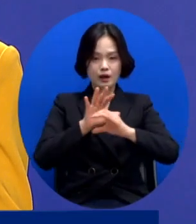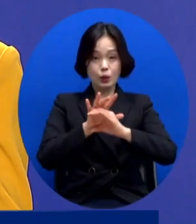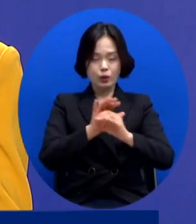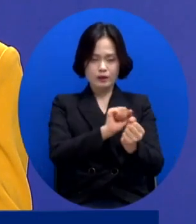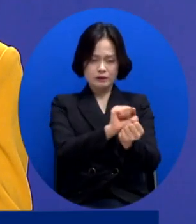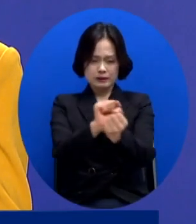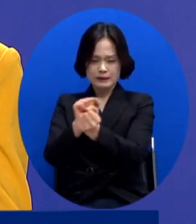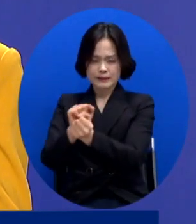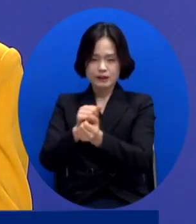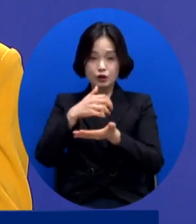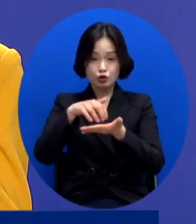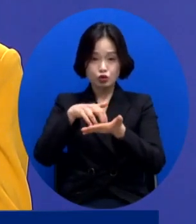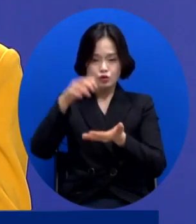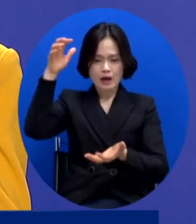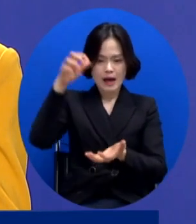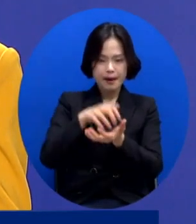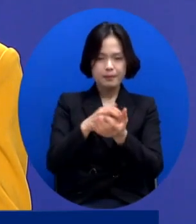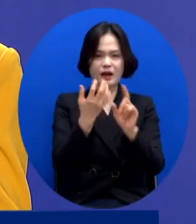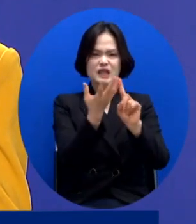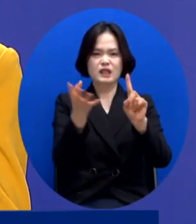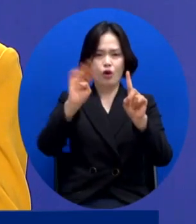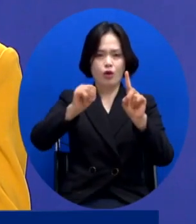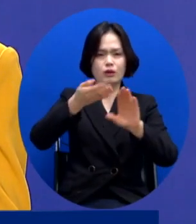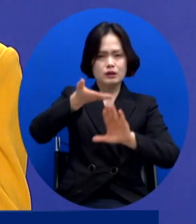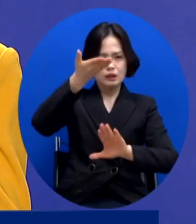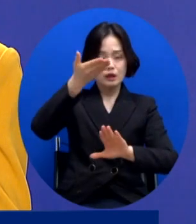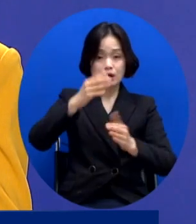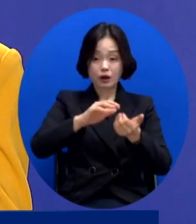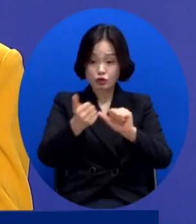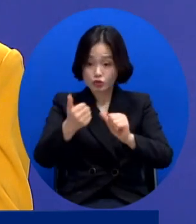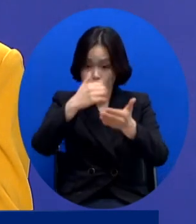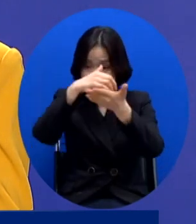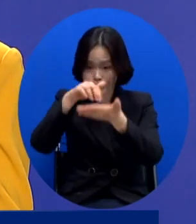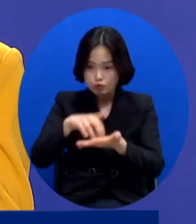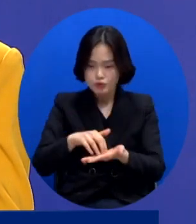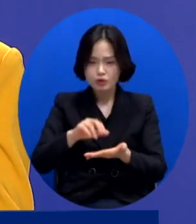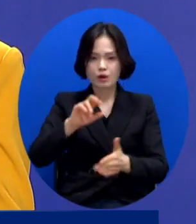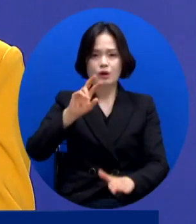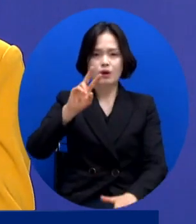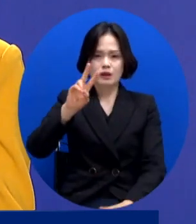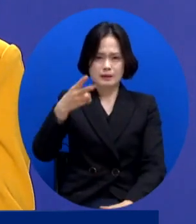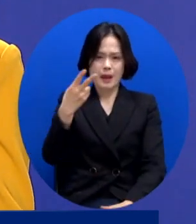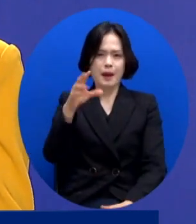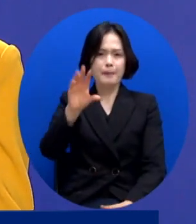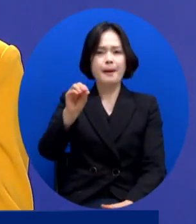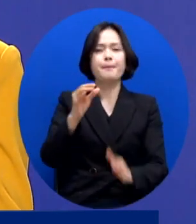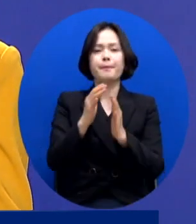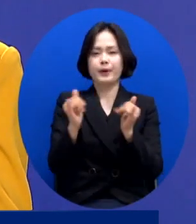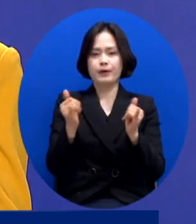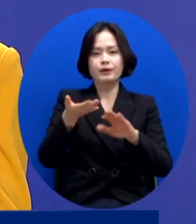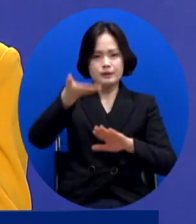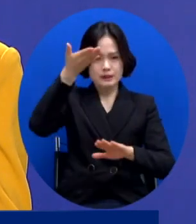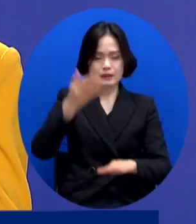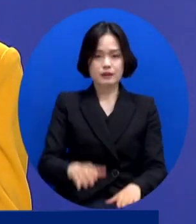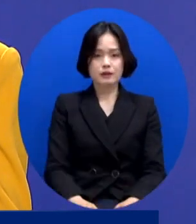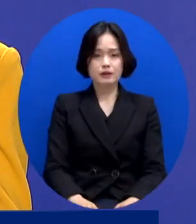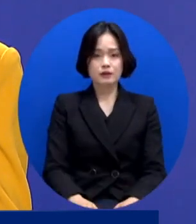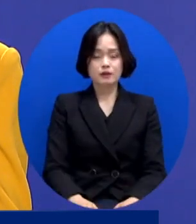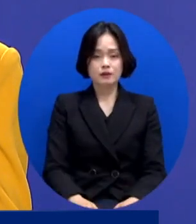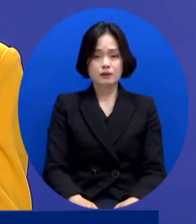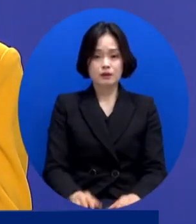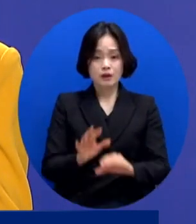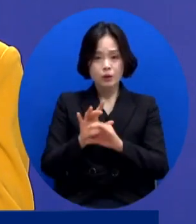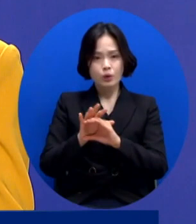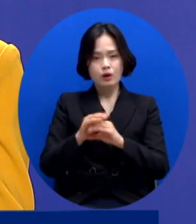자가 이런 명을 넘어섰습니다 사망자도 200만명을 훌쩍 넘겼는데 요 시간이 갈수록 코로나 로 고통받는 사람들이